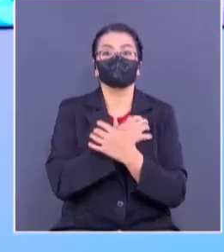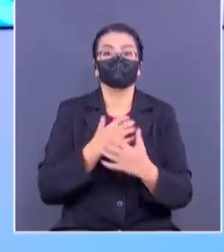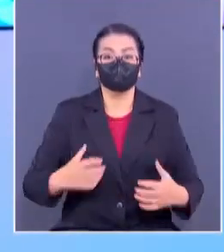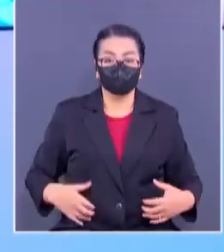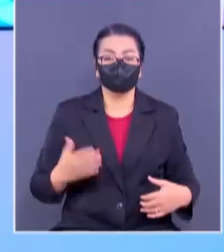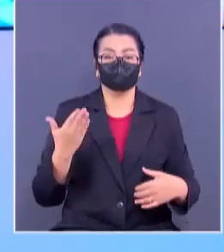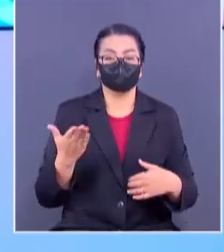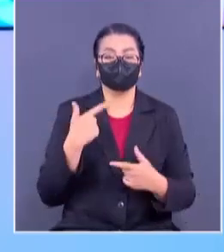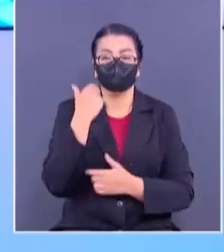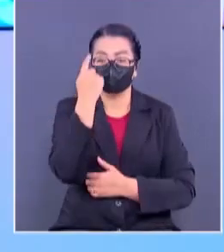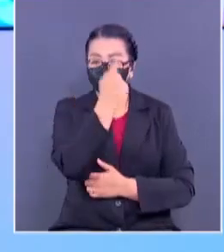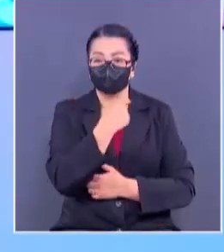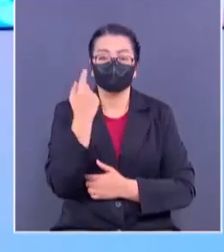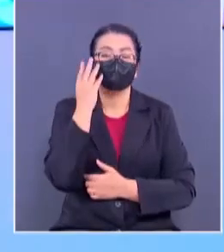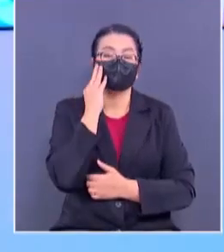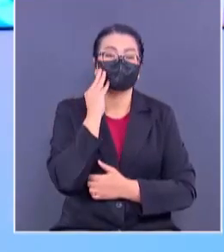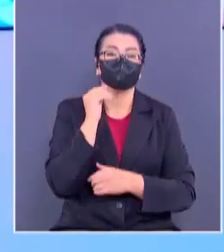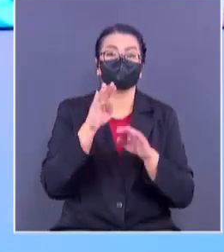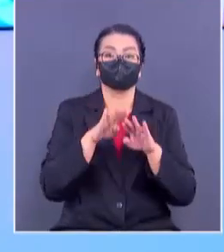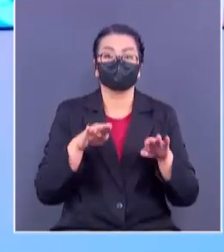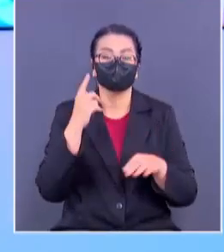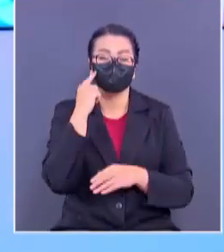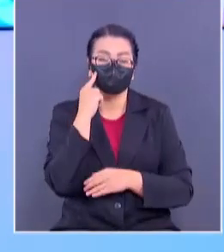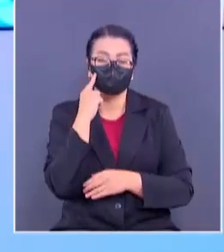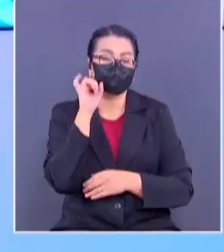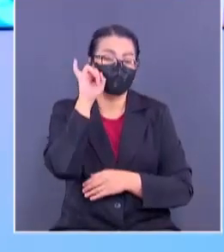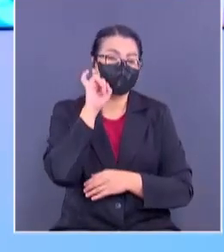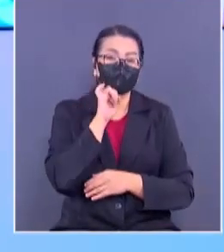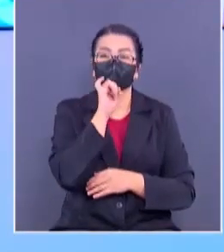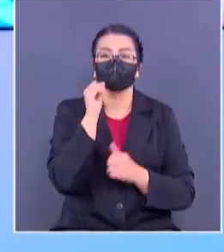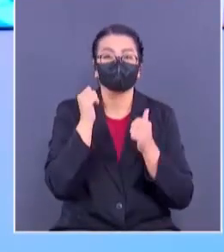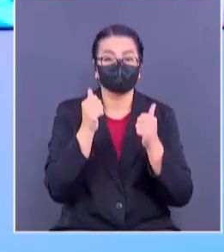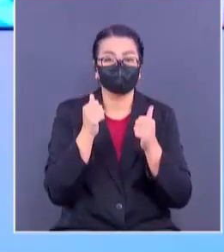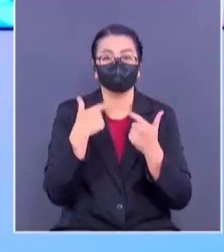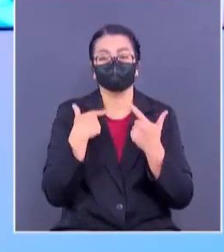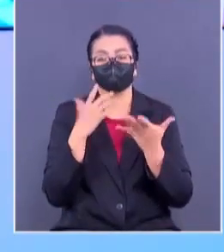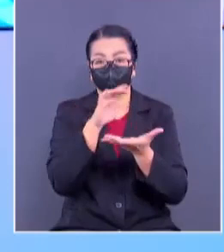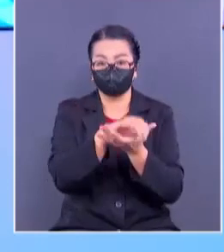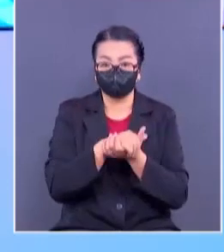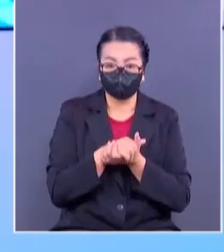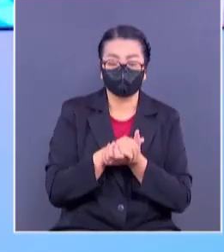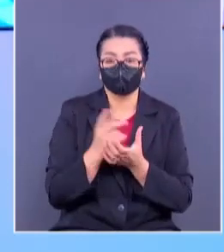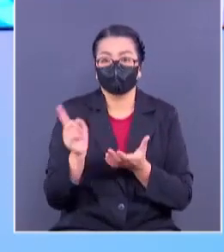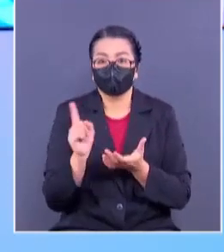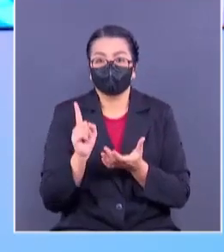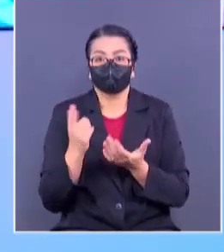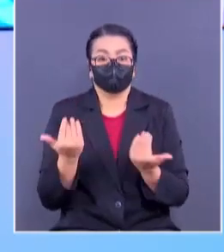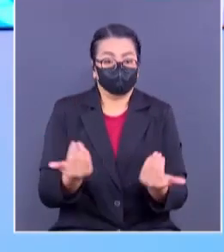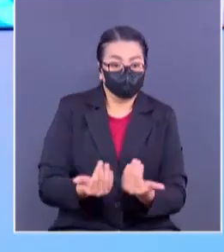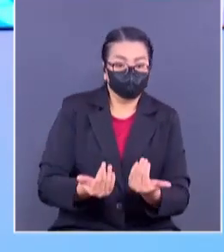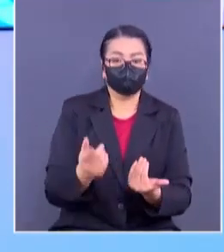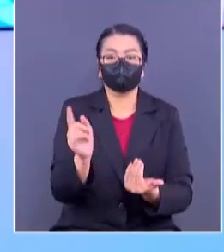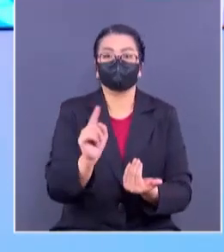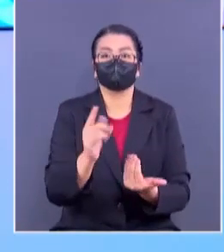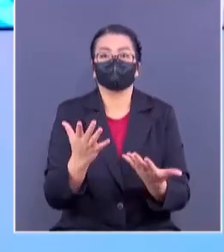ปเดตนะคะเคล็ดลับหน้าเด็กของตัวเองรวมไปถึงขอไปอัปเดตหน่อยดีกว่านะคะว่าจะมีการแต่งงานหรือว่ามีทายาทตัวน้อ